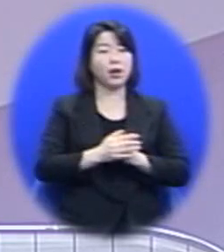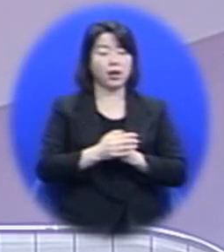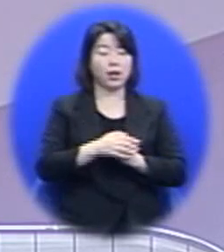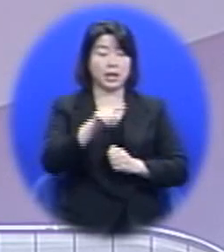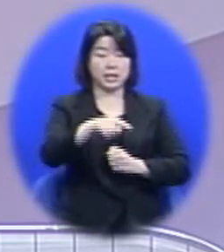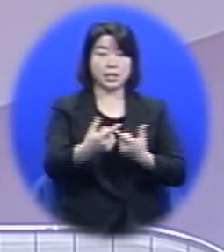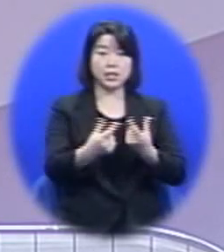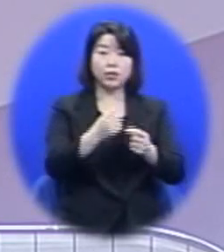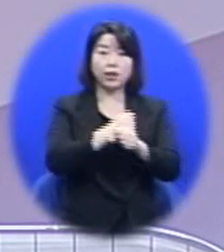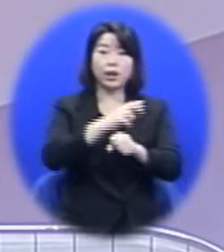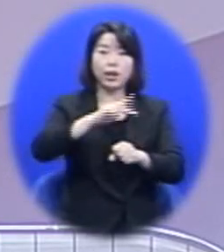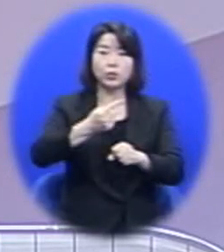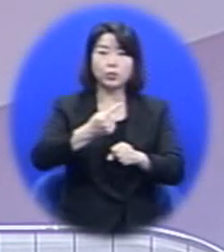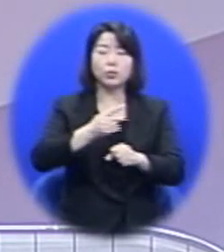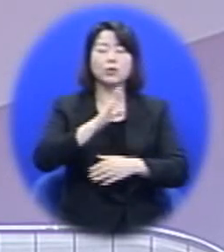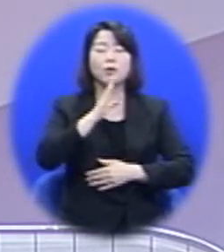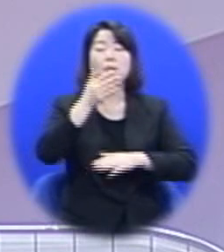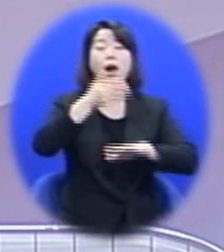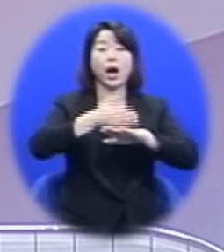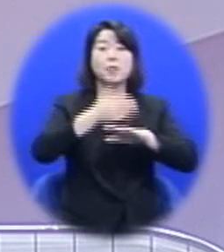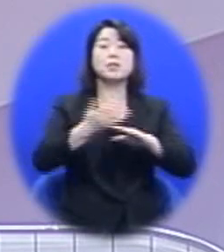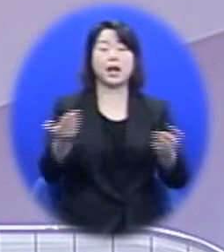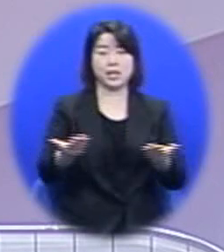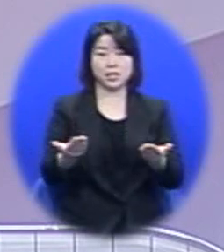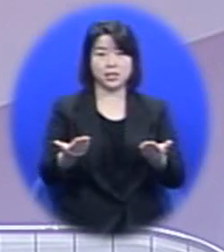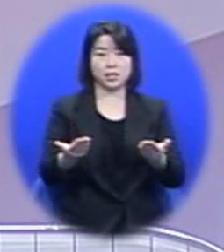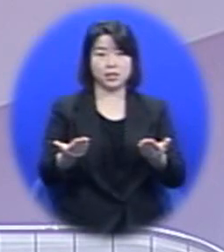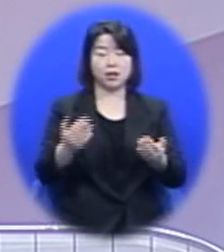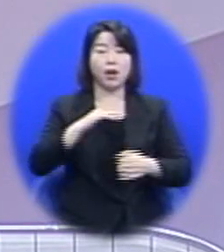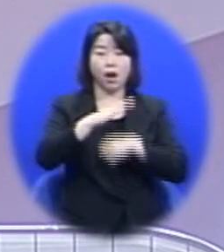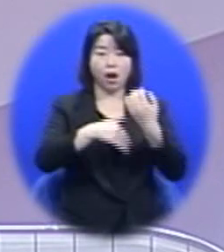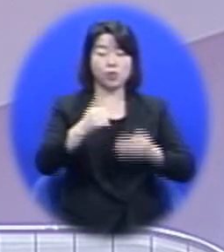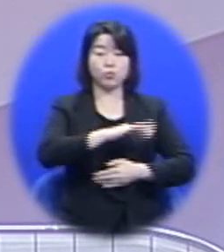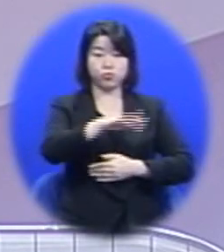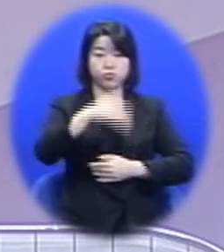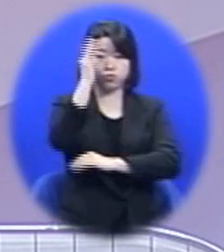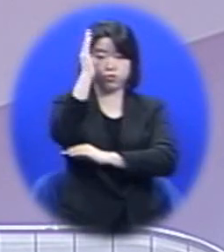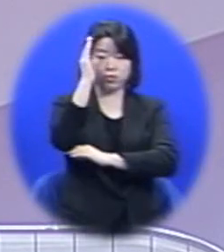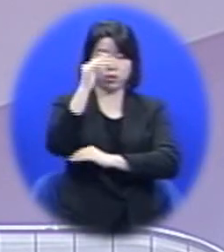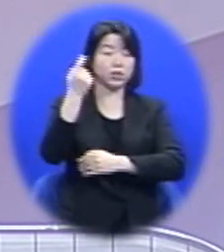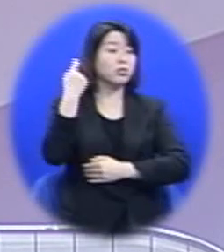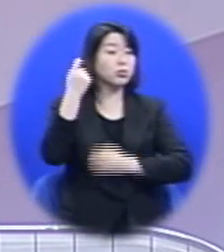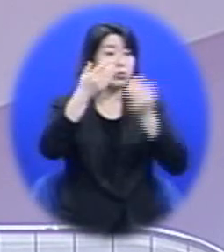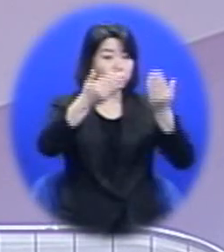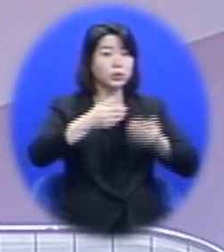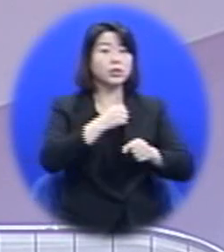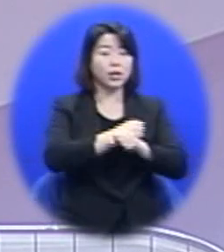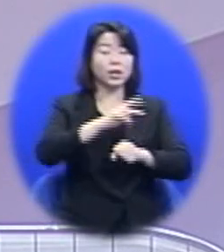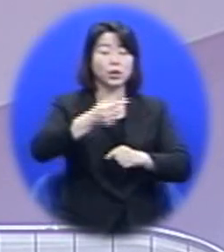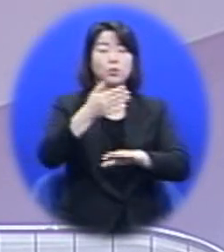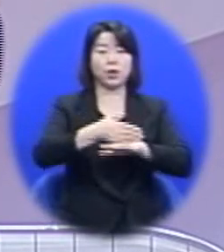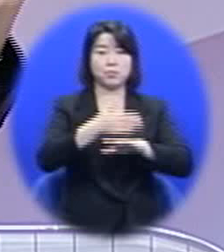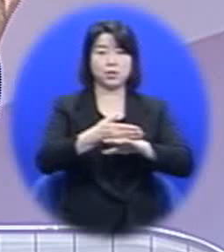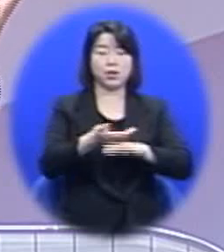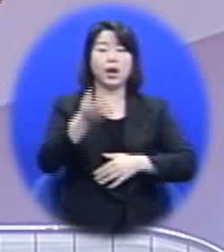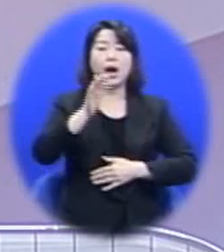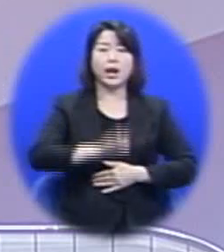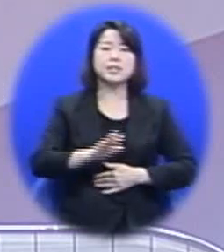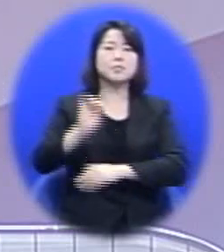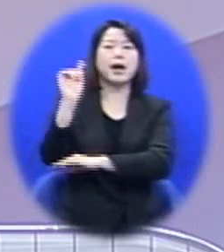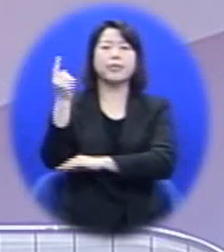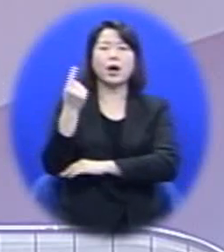이렇게 하셔도 사실 감사할 일이죠. 하나님이 우리 사정을 들어주신다기만 해도. 그런데 다윗은 하나님을